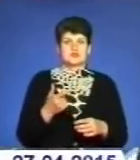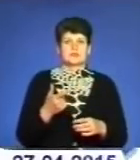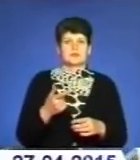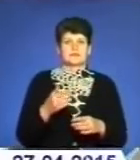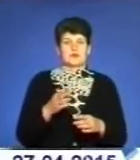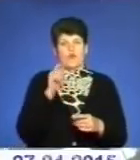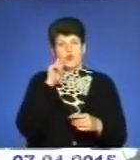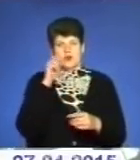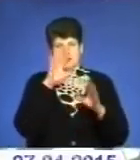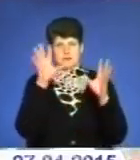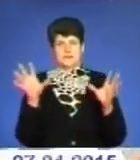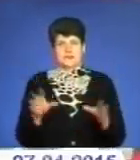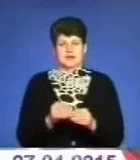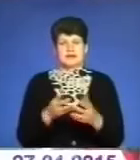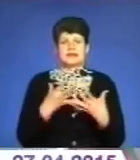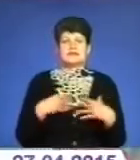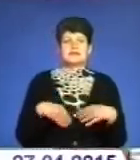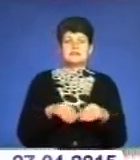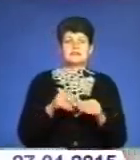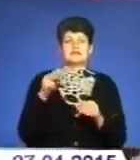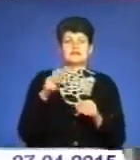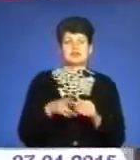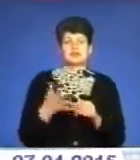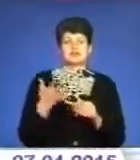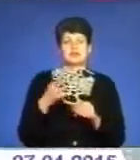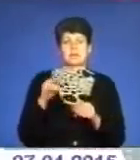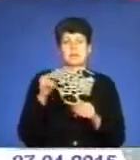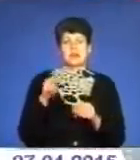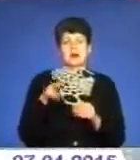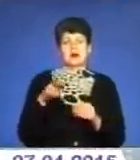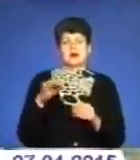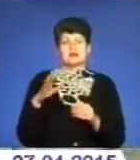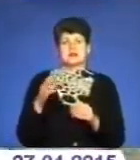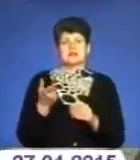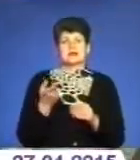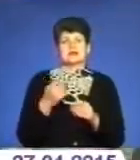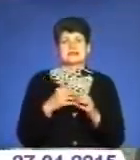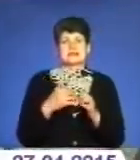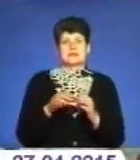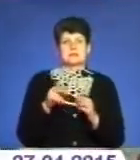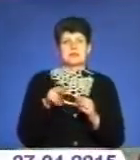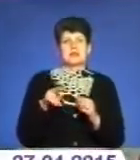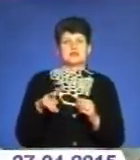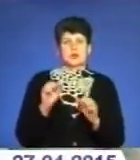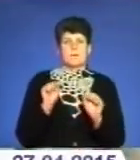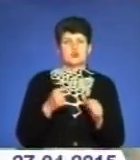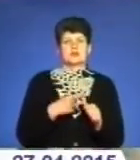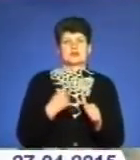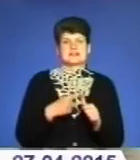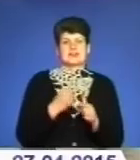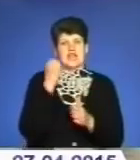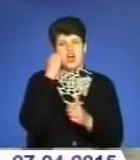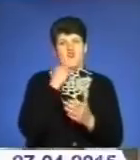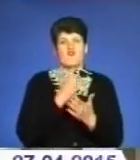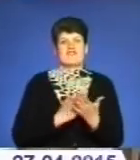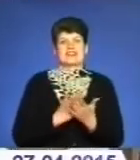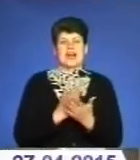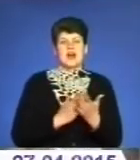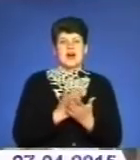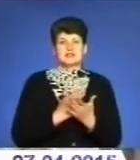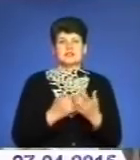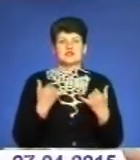пласті. Це залежить від бажання людини, від її навик і від бажання реалізувати себе як в скаутській